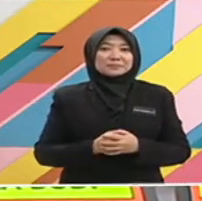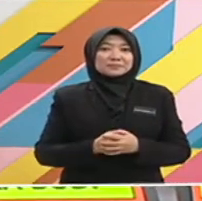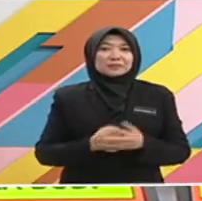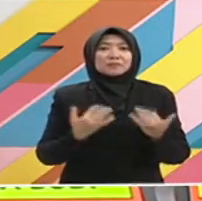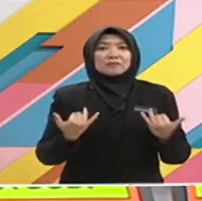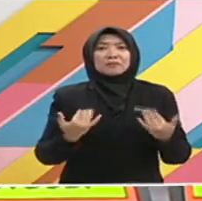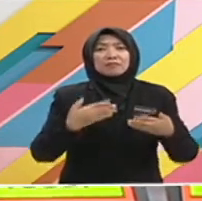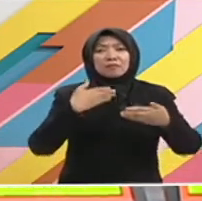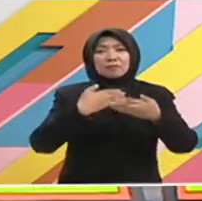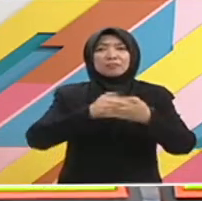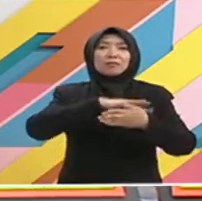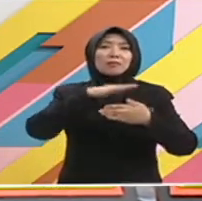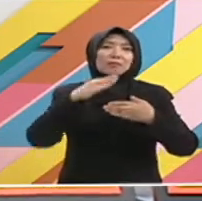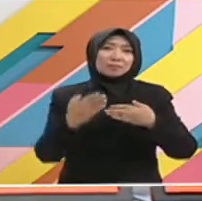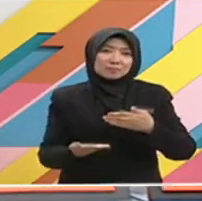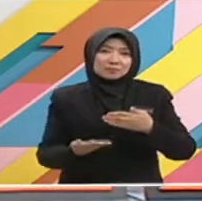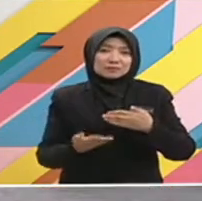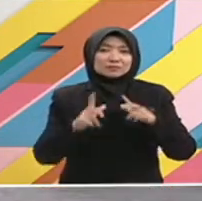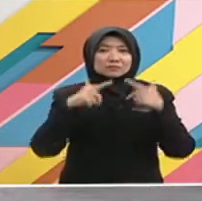nak habis dah kelas mahir kita hari ini, cikgu.